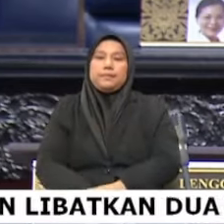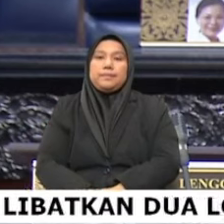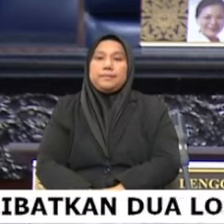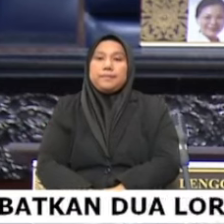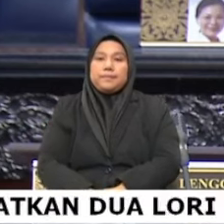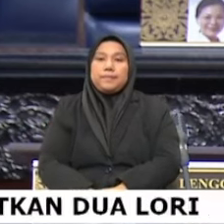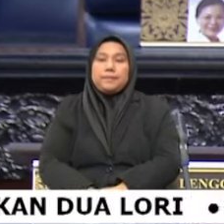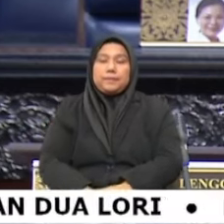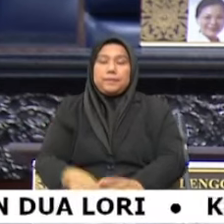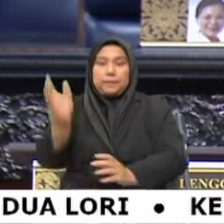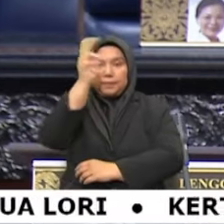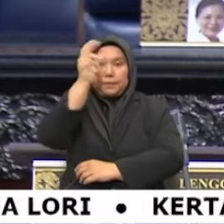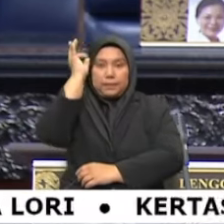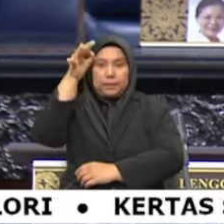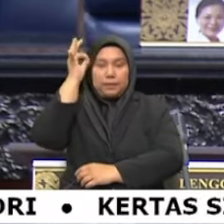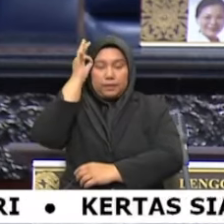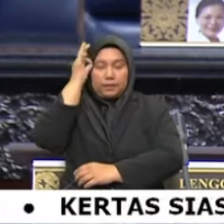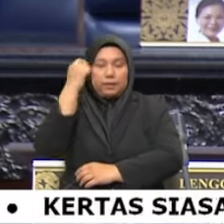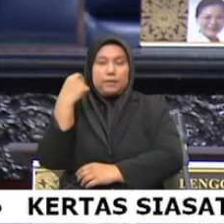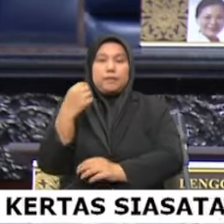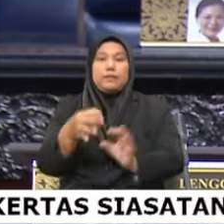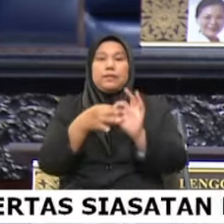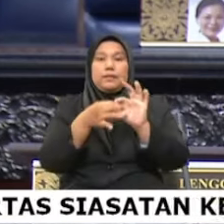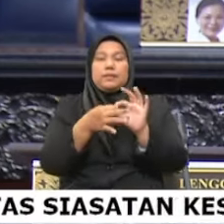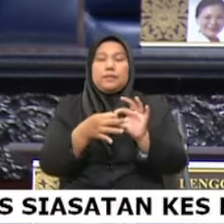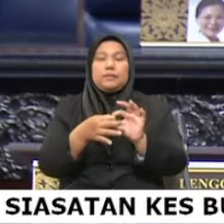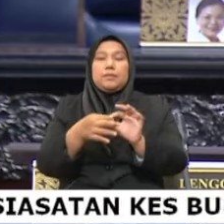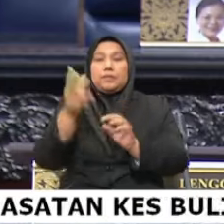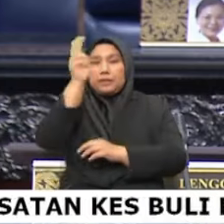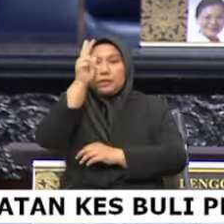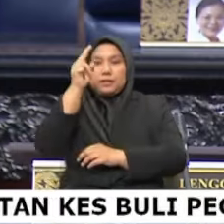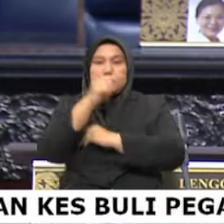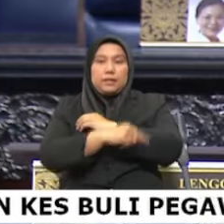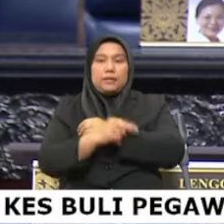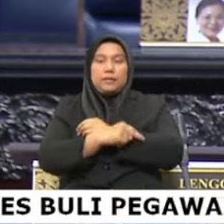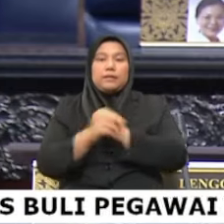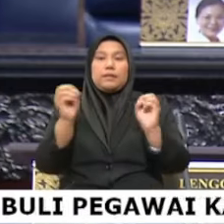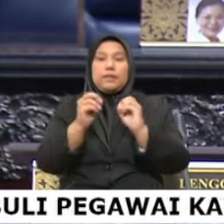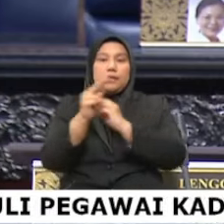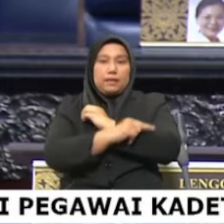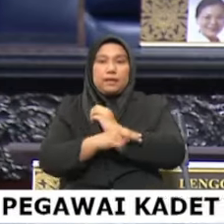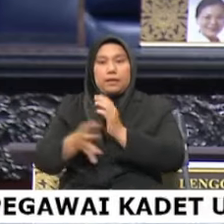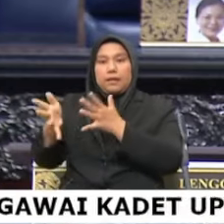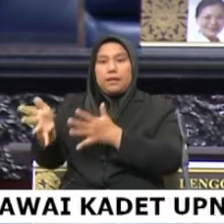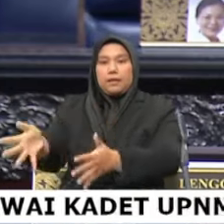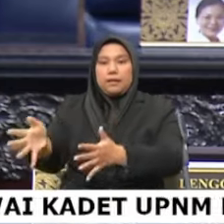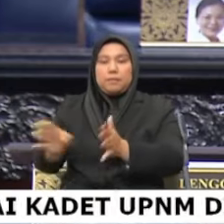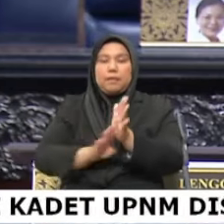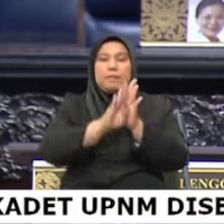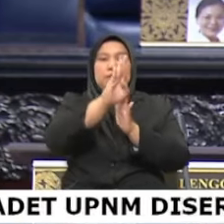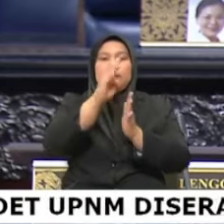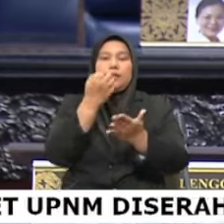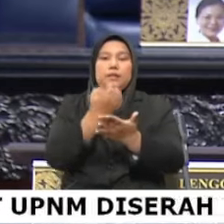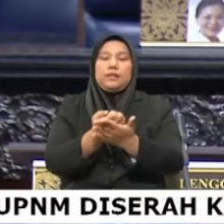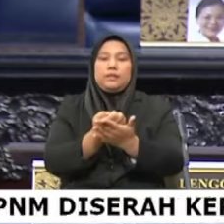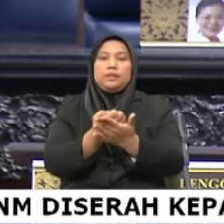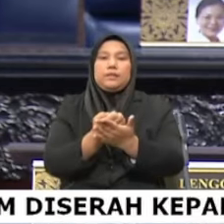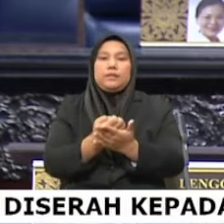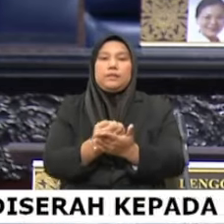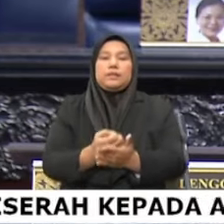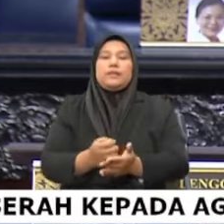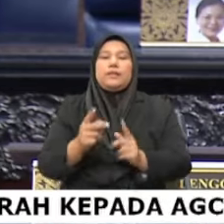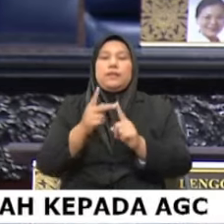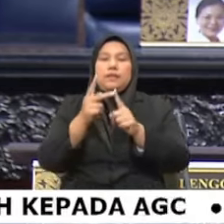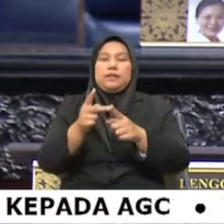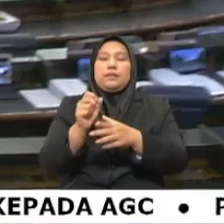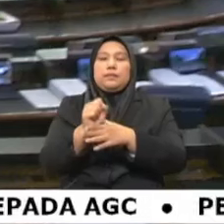Kerajaan Persekutuan sentiasa bekerjasama dengan kerajaan negeri bagi memastikan tiada negeri ketinggalan dalam pembangunan ekonomi khususnya sektor perindustrian. Terima